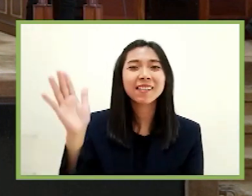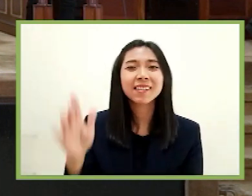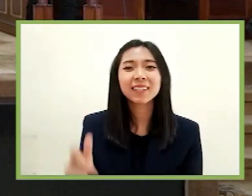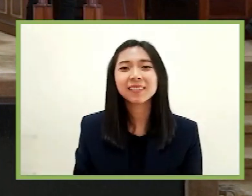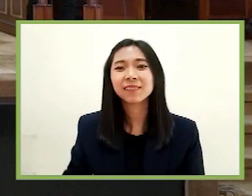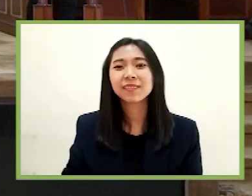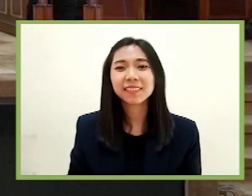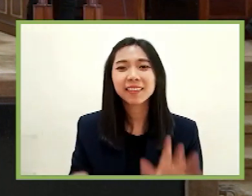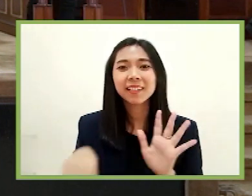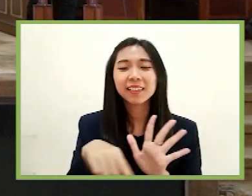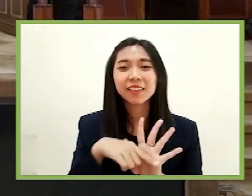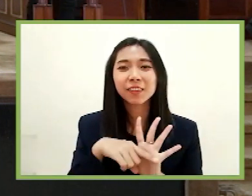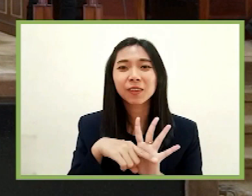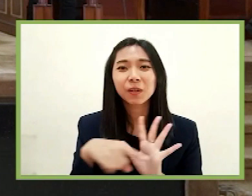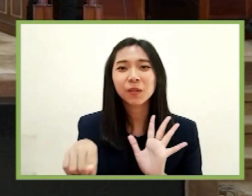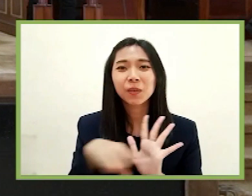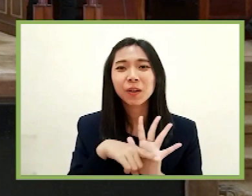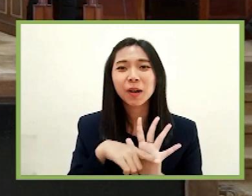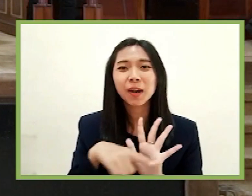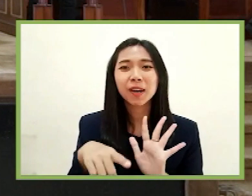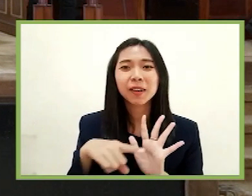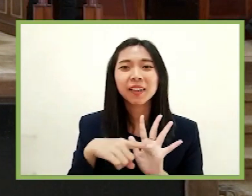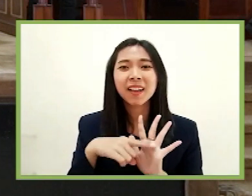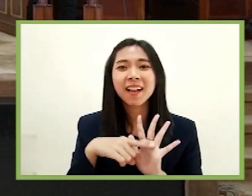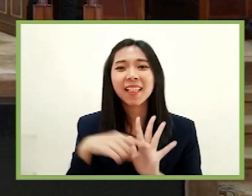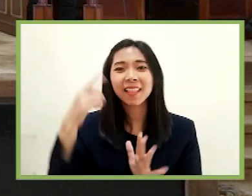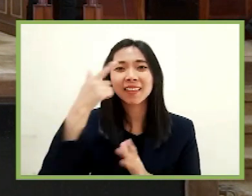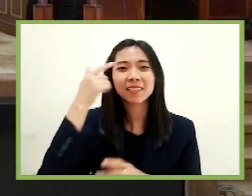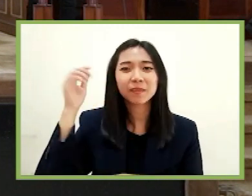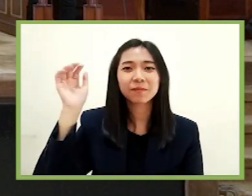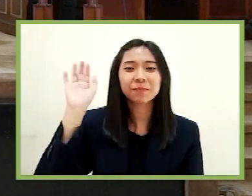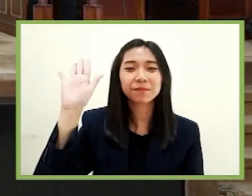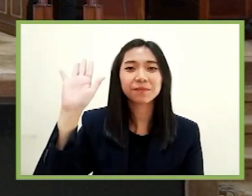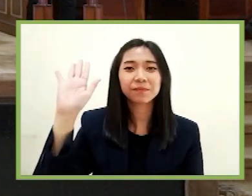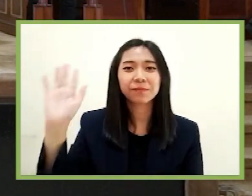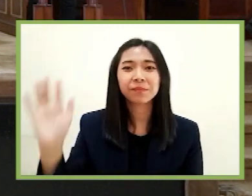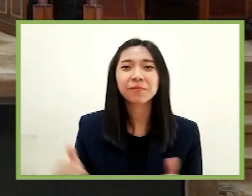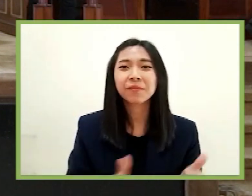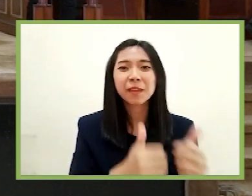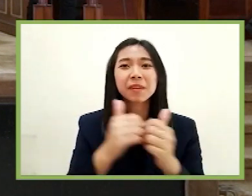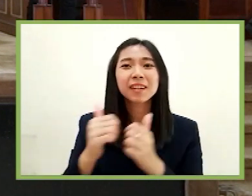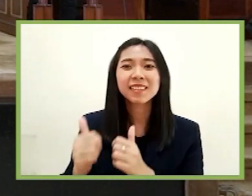kehangatan karakter sudahan sebagai